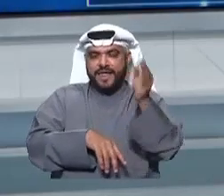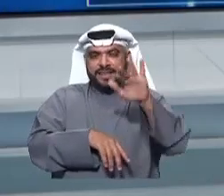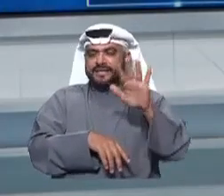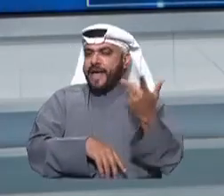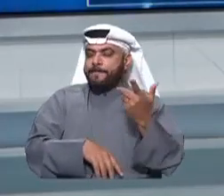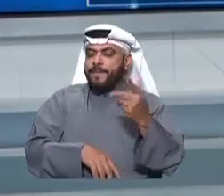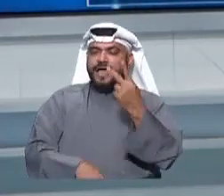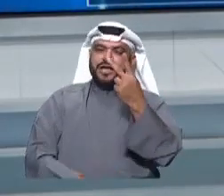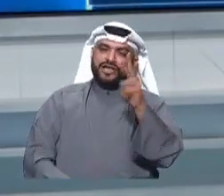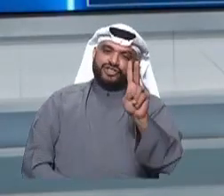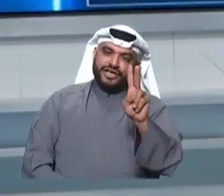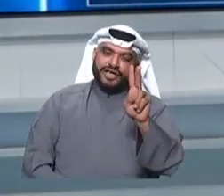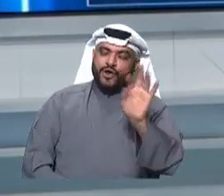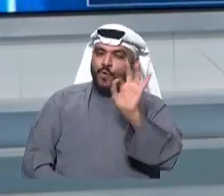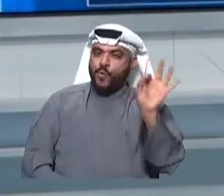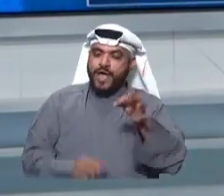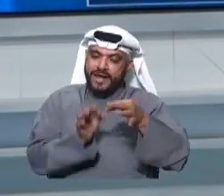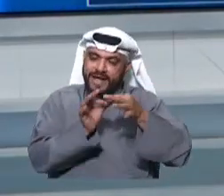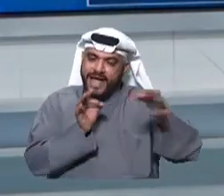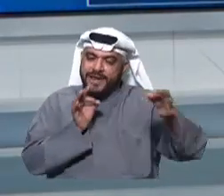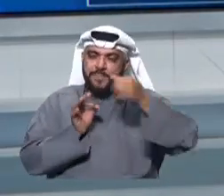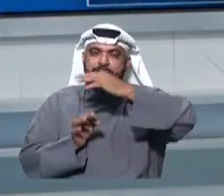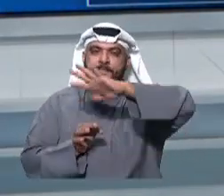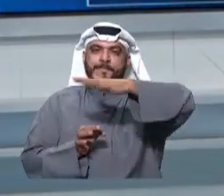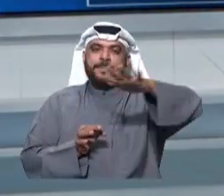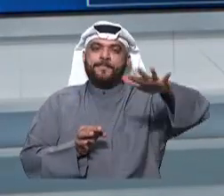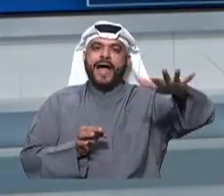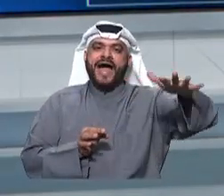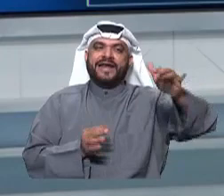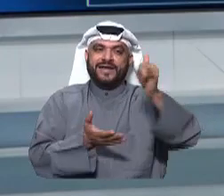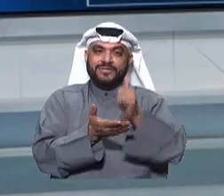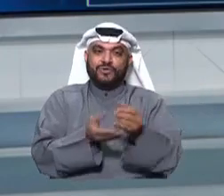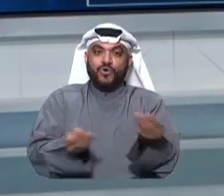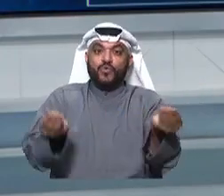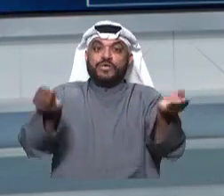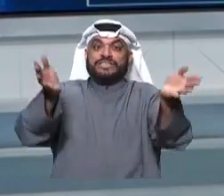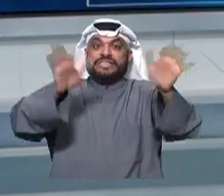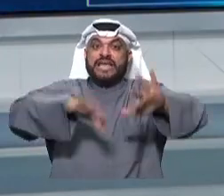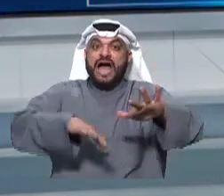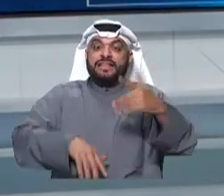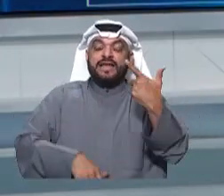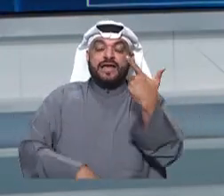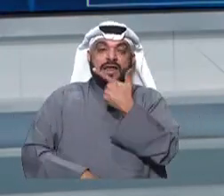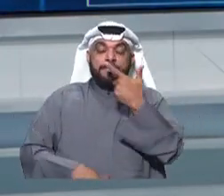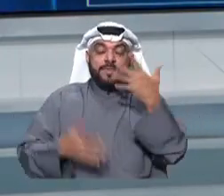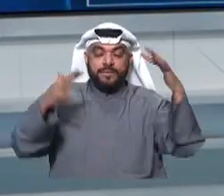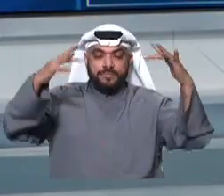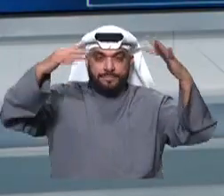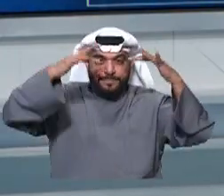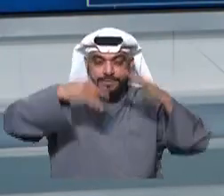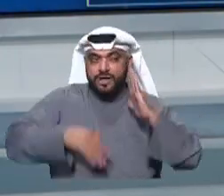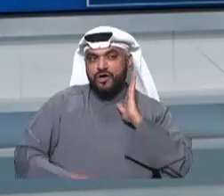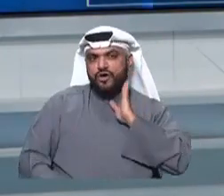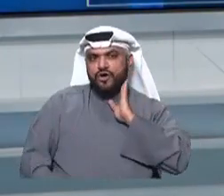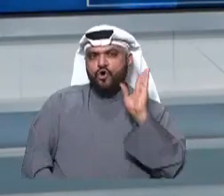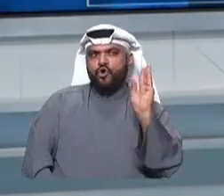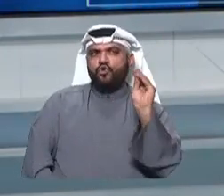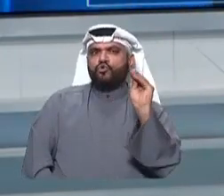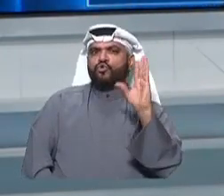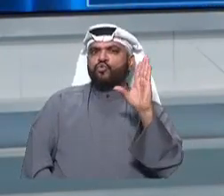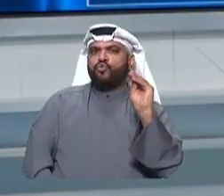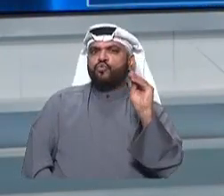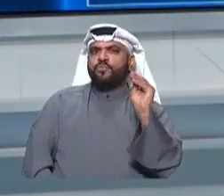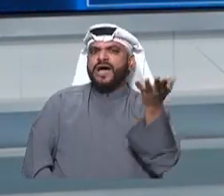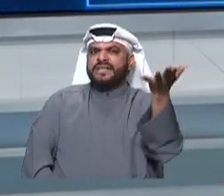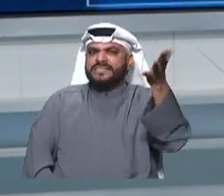خاصة على المناطق الساحلية وداخل البحر بفعل الارتفاع في نسب الرطوبة، وحاليا تصل إلى أكثر من 90%